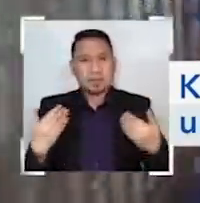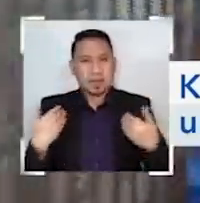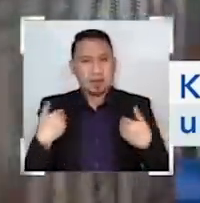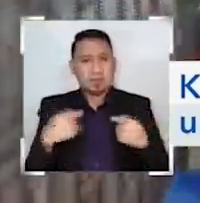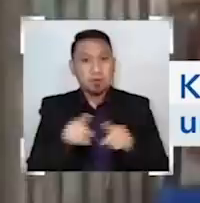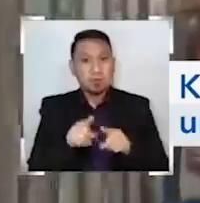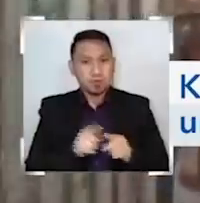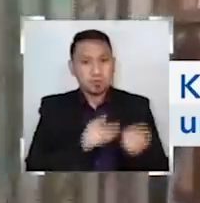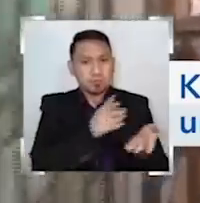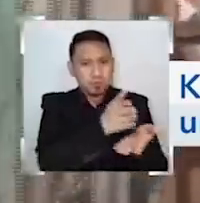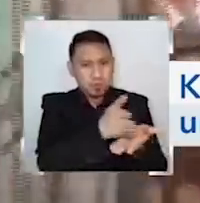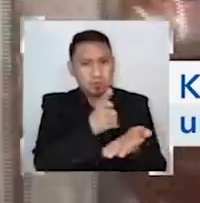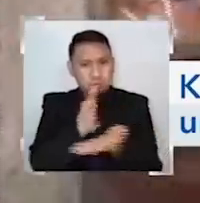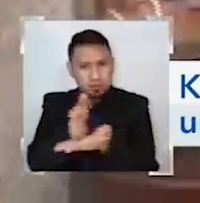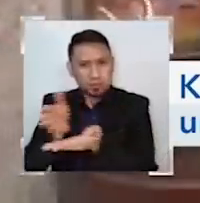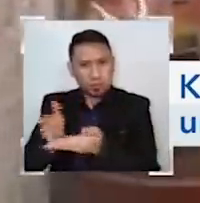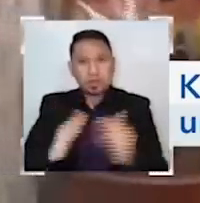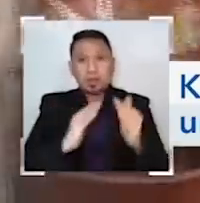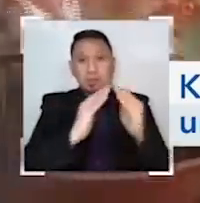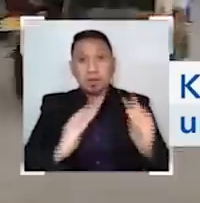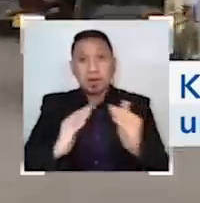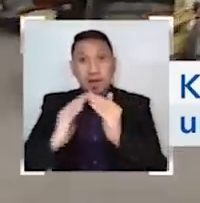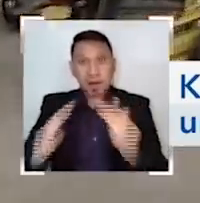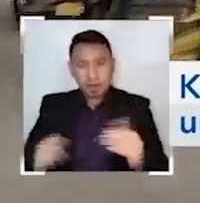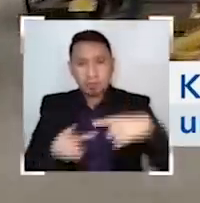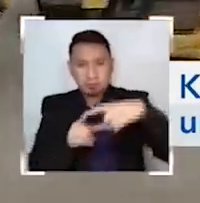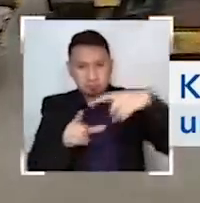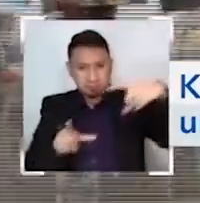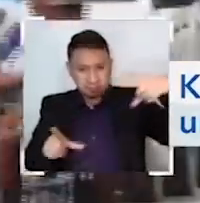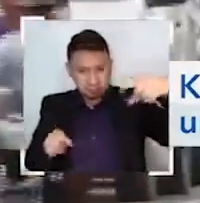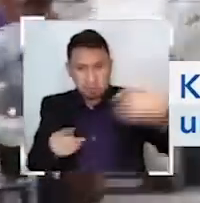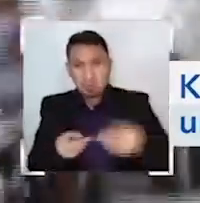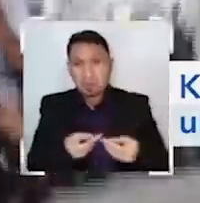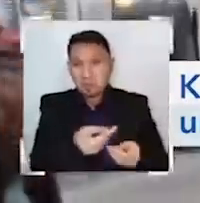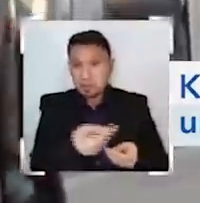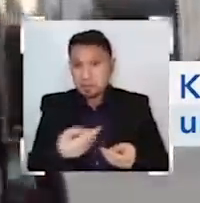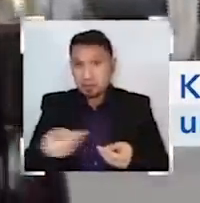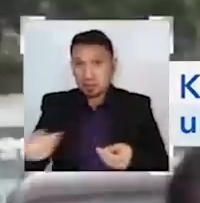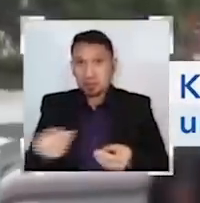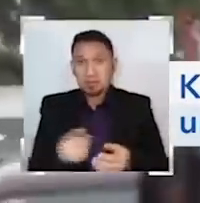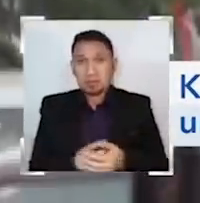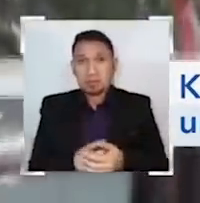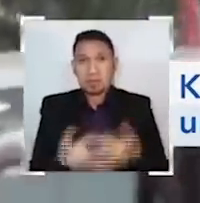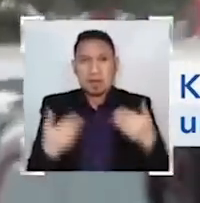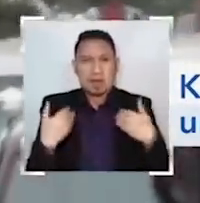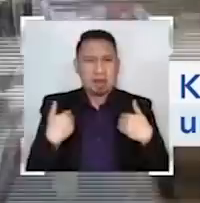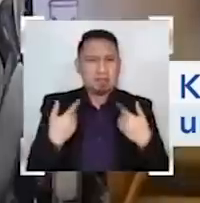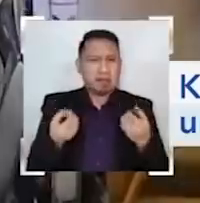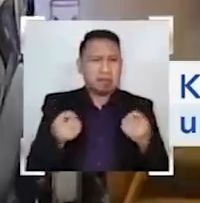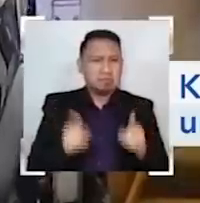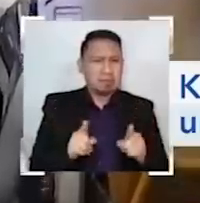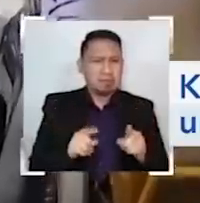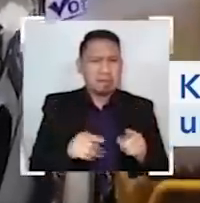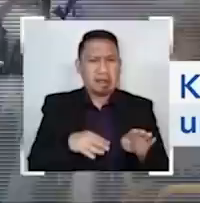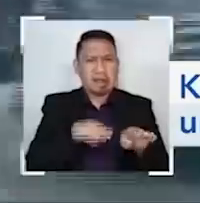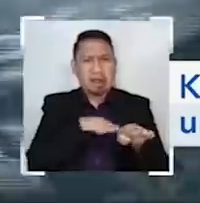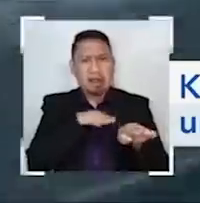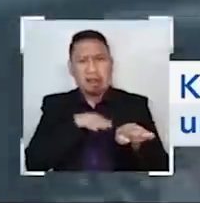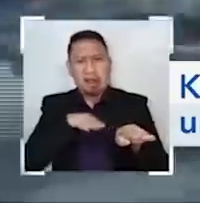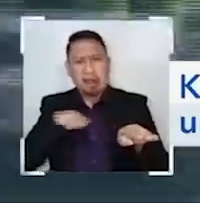ilang tumatakbo para mamigay ng pulyeto sa mga botante. Hindi rin nakaligtas sa buhol-buhol na traffic ang mga taga Coronadal